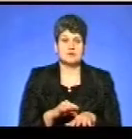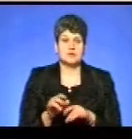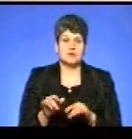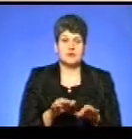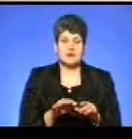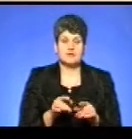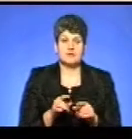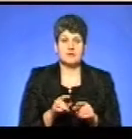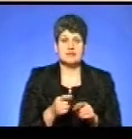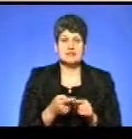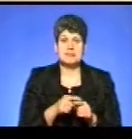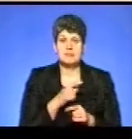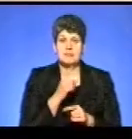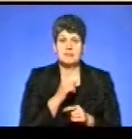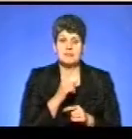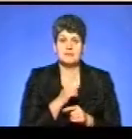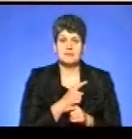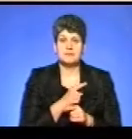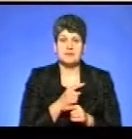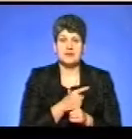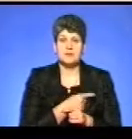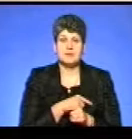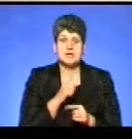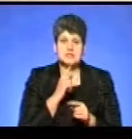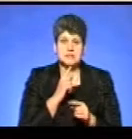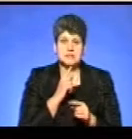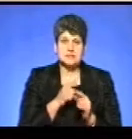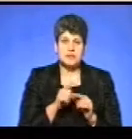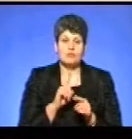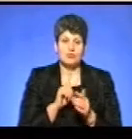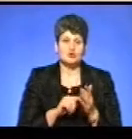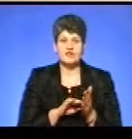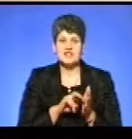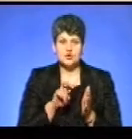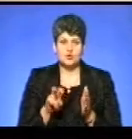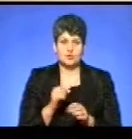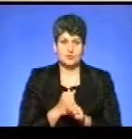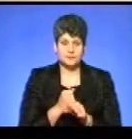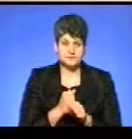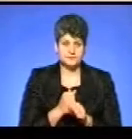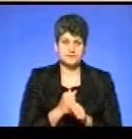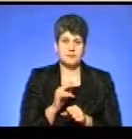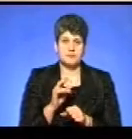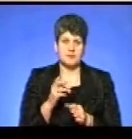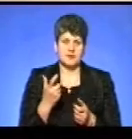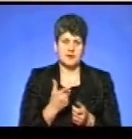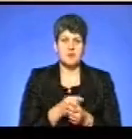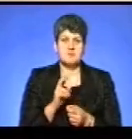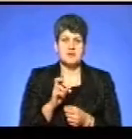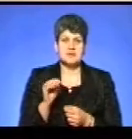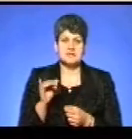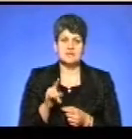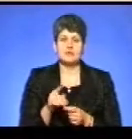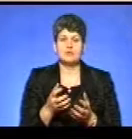міроприємства, такі як дана медсестра поки що відсторонена від вакцинації БЦЖ, в неї будуть повторно прийняті